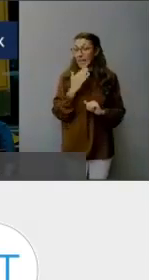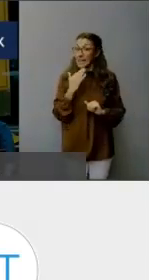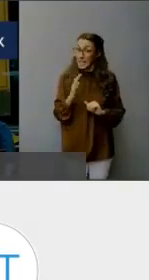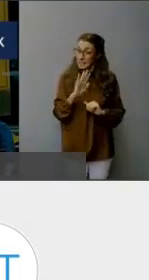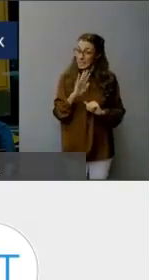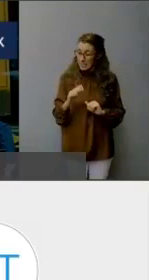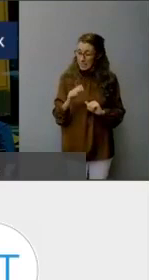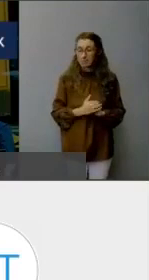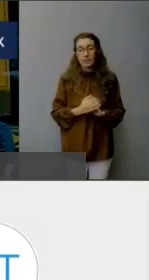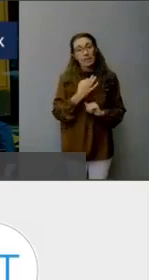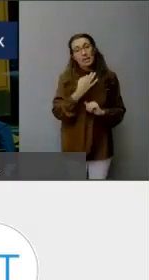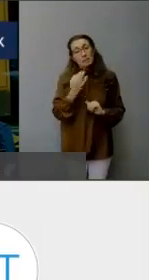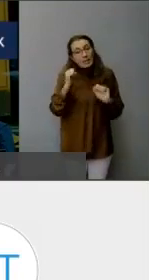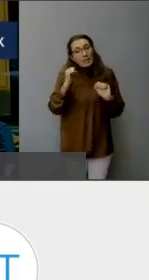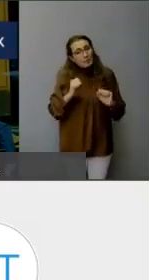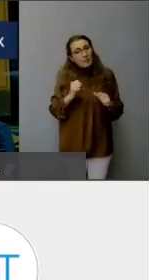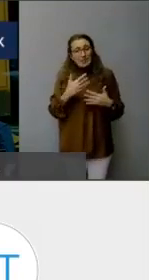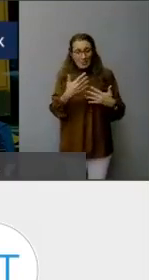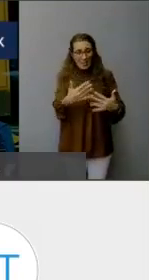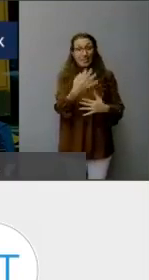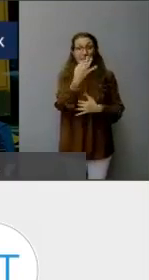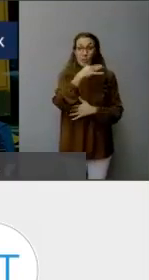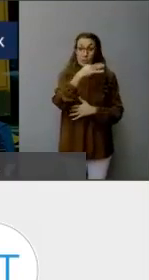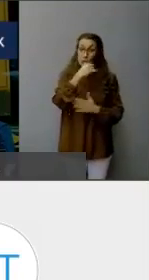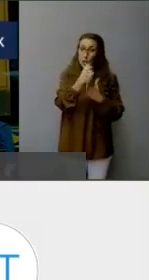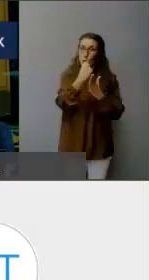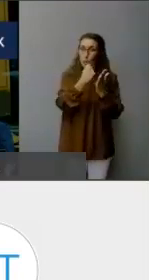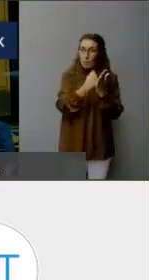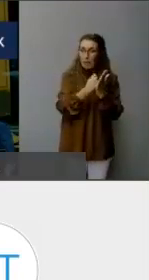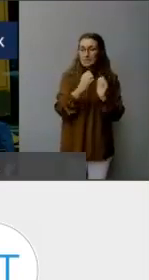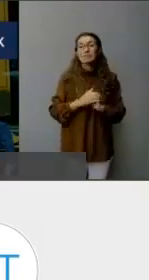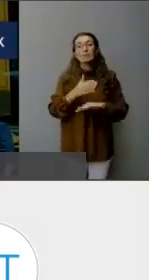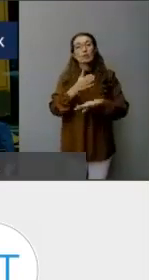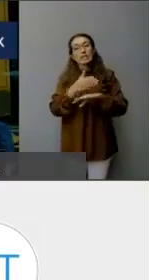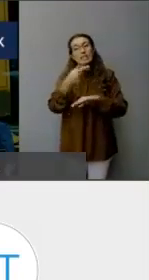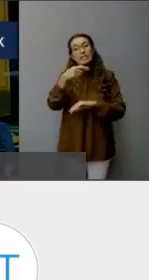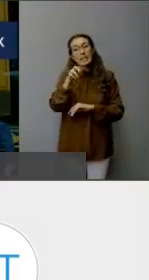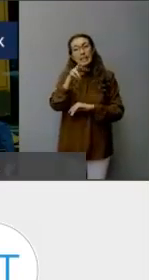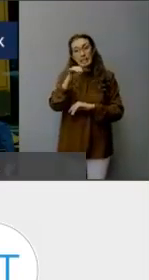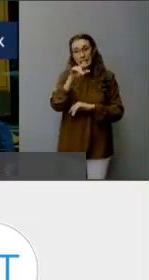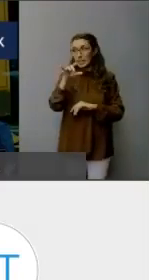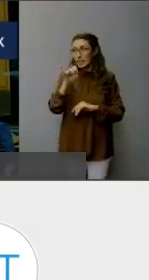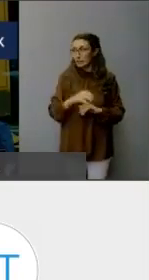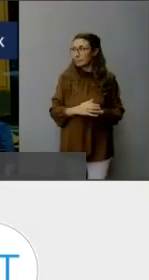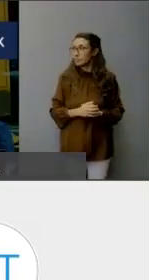bene possiamo andare all'illustrazione dei documenti consigliere the ride